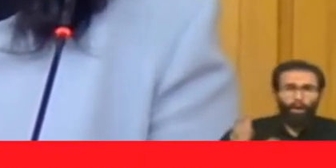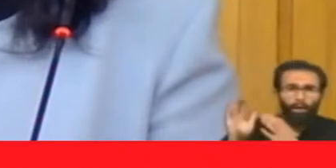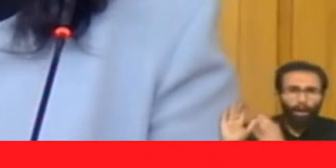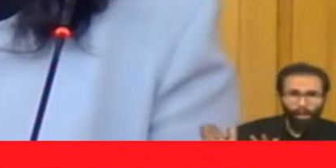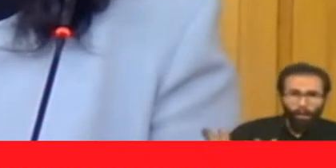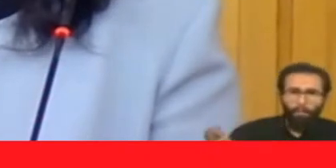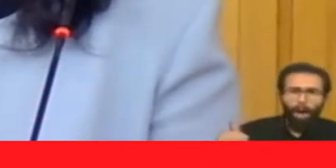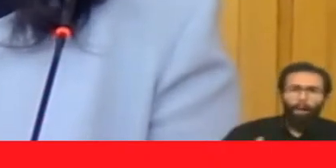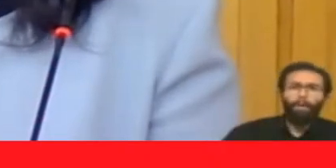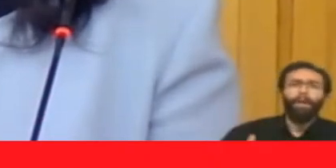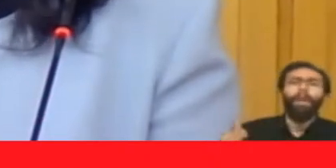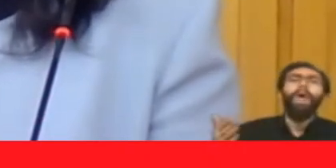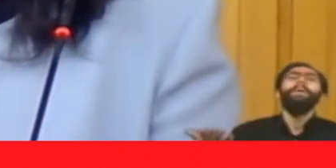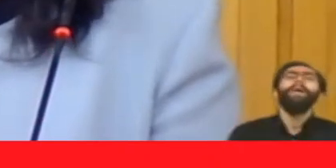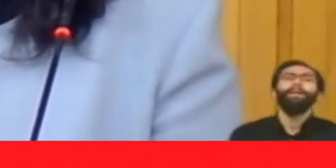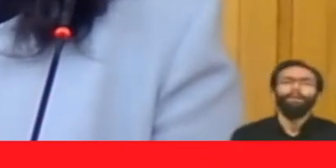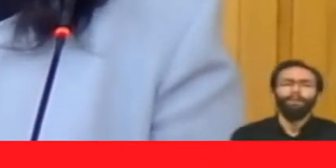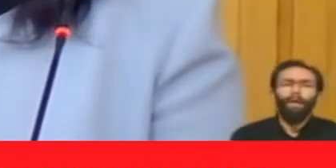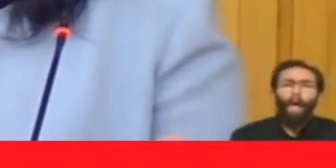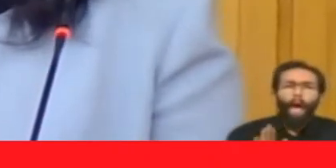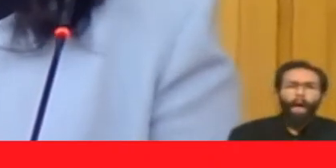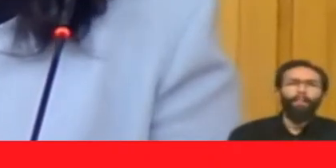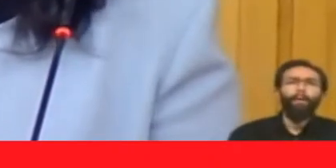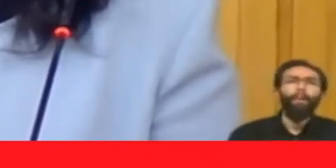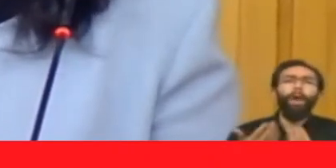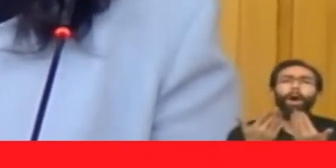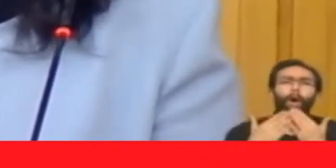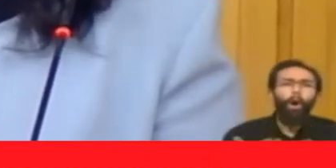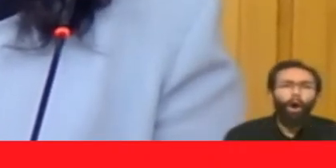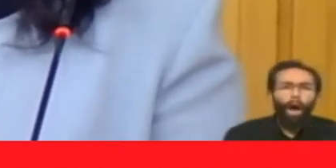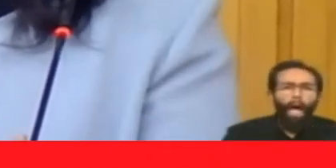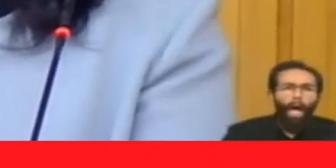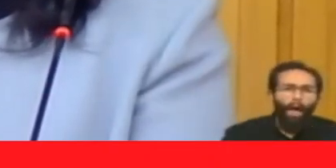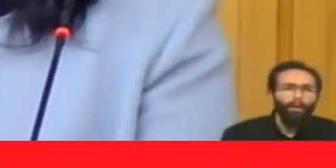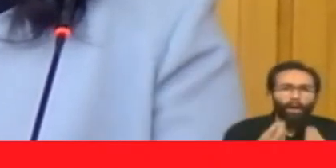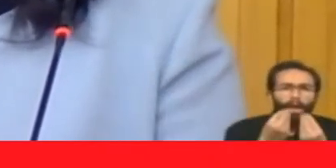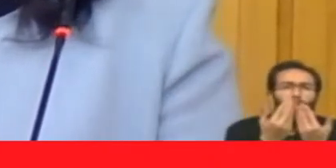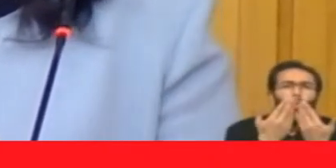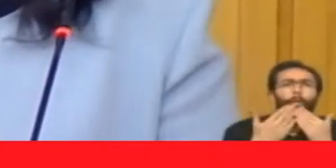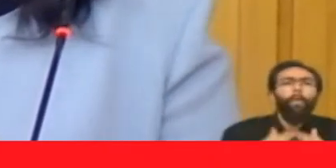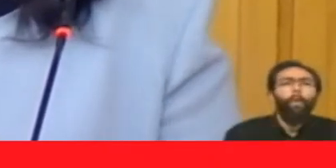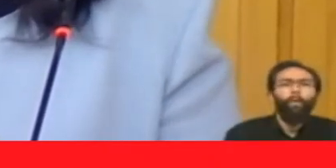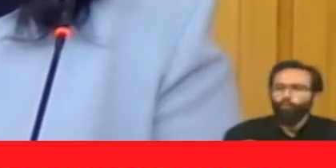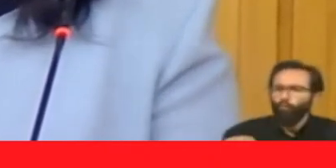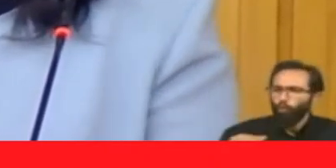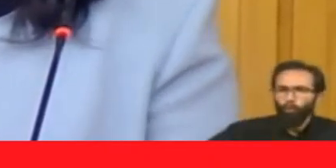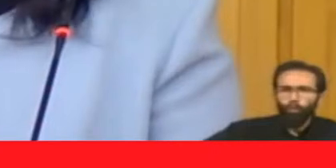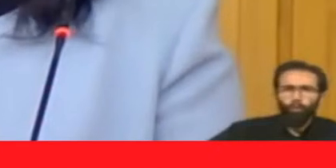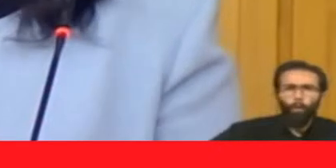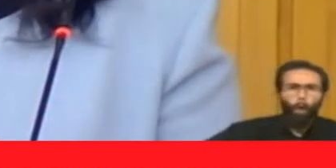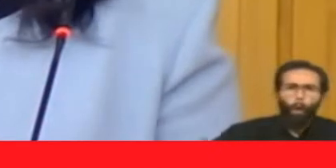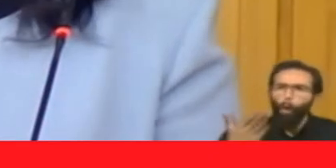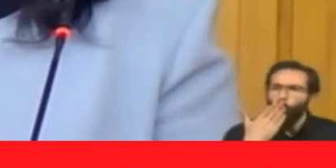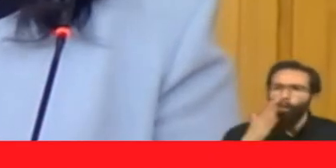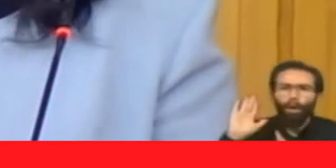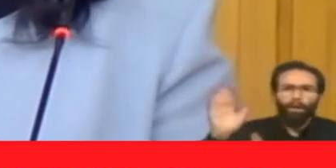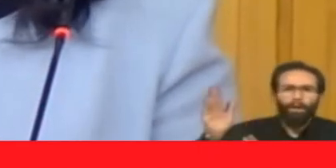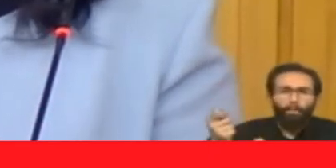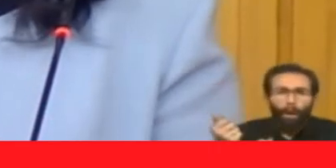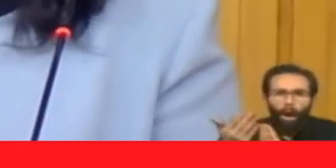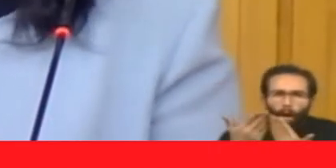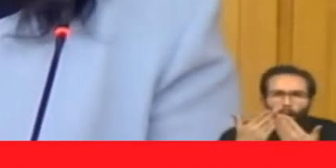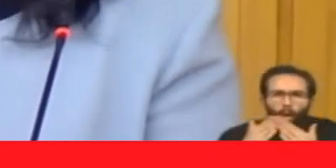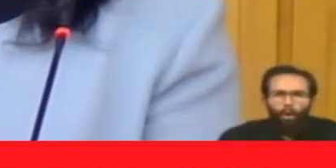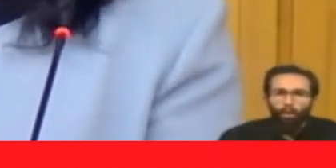koymaz, koyamaz. Elinde parası yok, yiyecek ekmeği yok, çocuğunu okula gönderecek parası olmayan